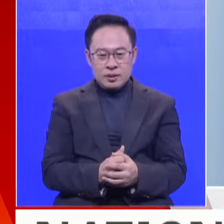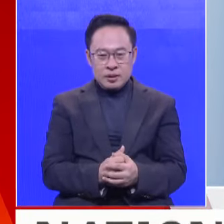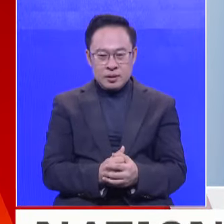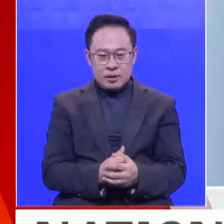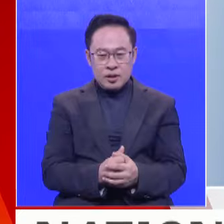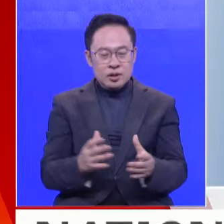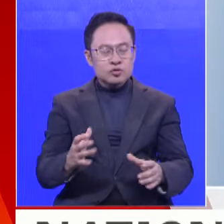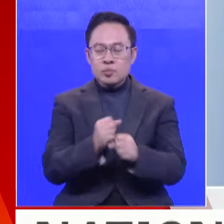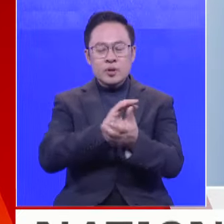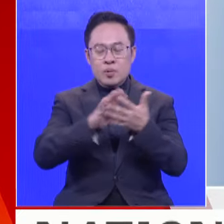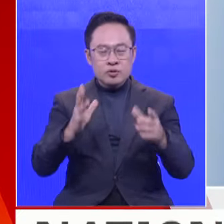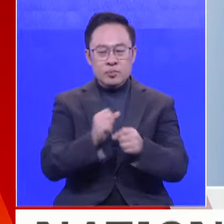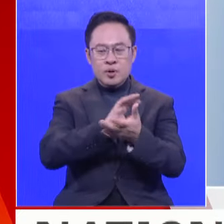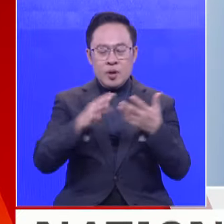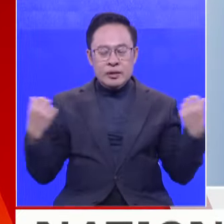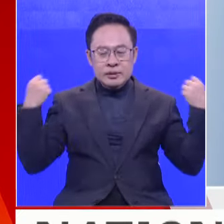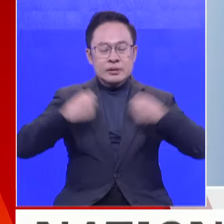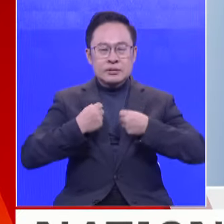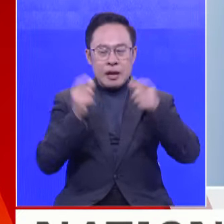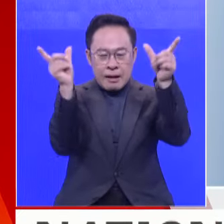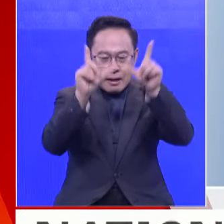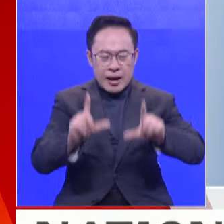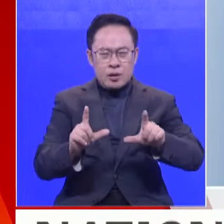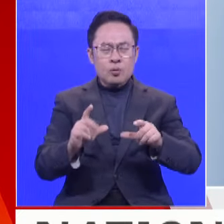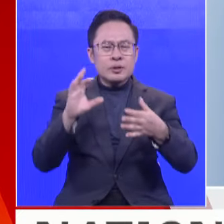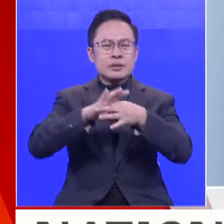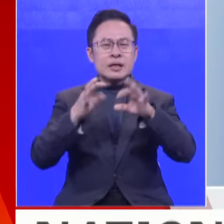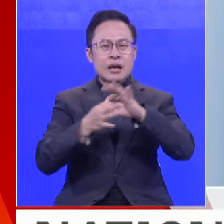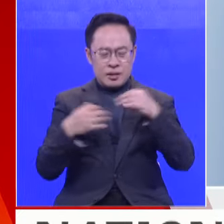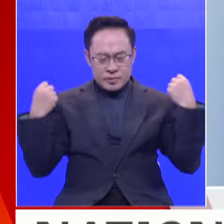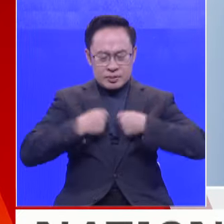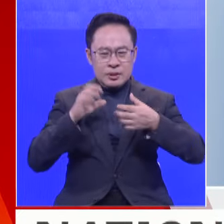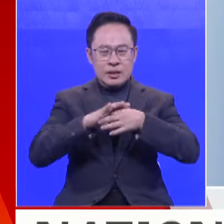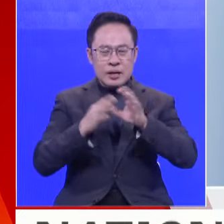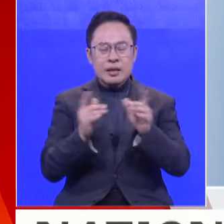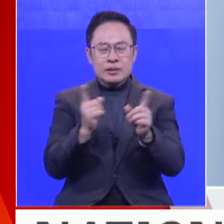แน ่ แต่ชุดเนี่ยเดี๋ยวถ้ามีโอกาสหรือถ้าเกิดยังไงช่วงเย็นๆเดี๋ยวจะเลือกมาให้ดูว่ามันเป็นชุดไหนนะครับ